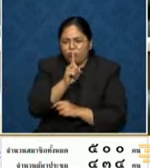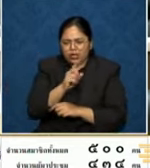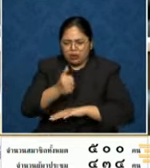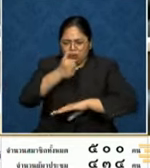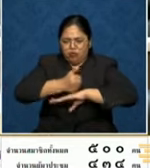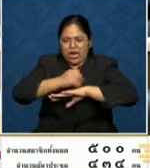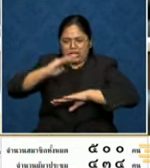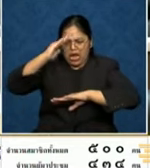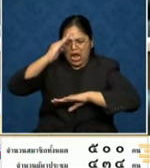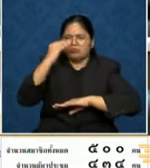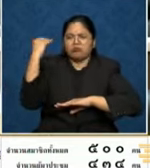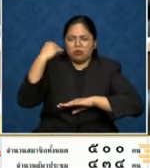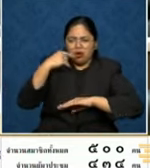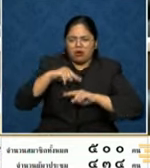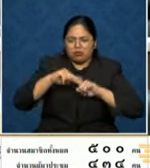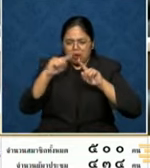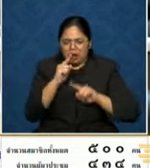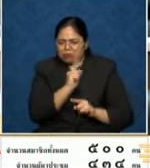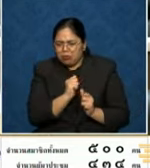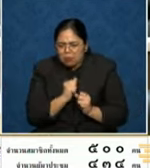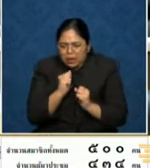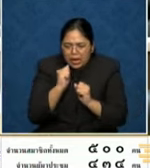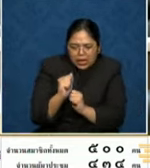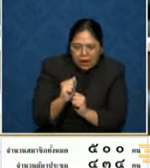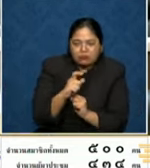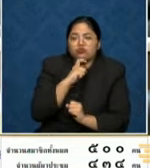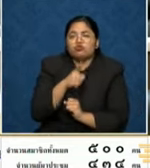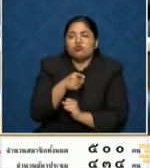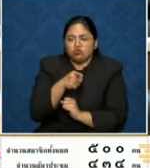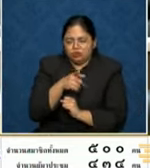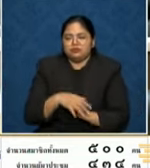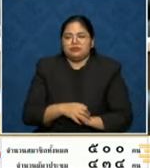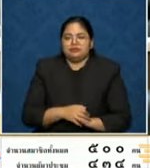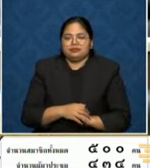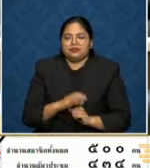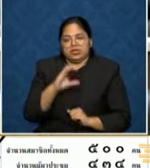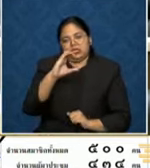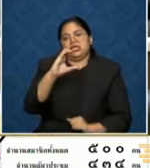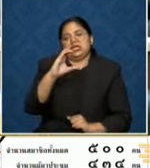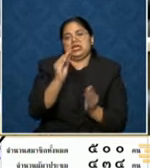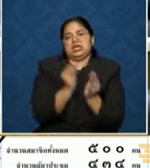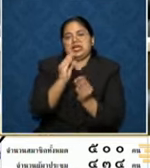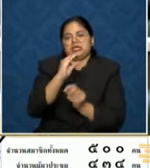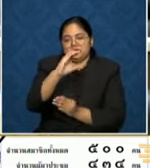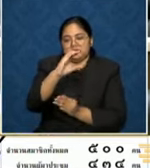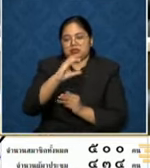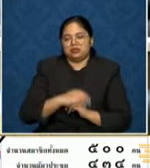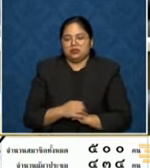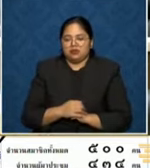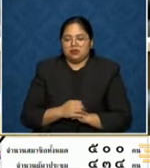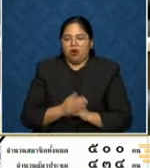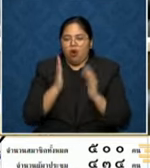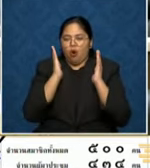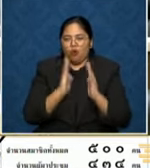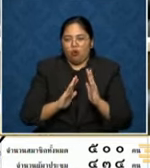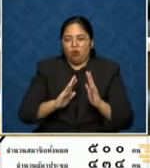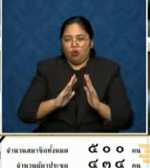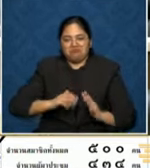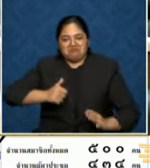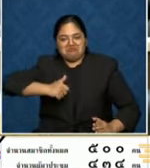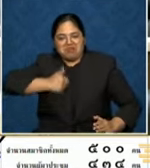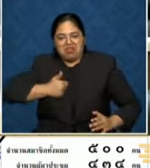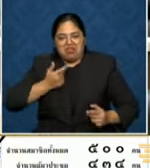จะได้คืนไม่ได้คืนก็ถือว่ามีความพยายามของท่านอยู่นะครับในขณะนี้4ครับท่านประธานครับปราบผู้มีอิทธิพลและยาเสพติด